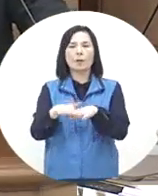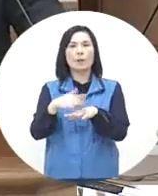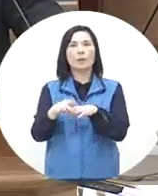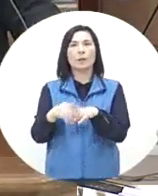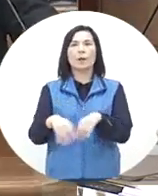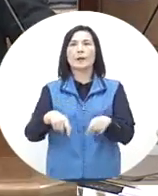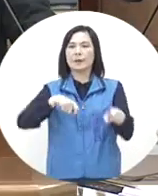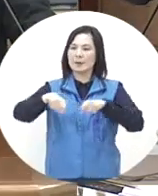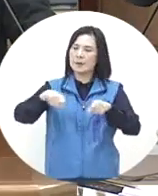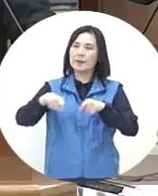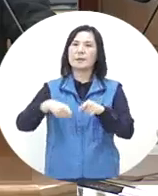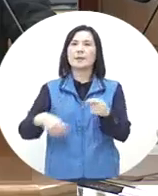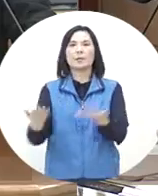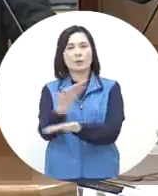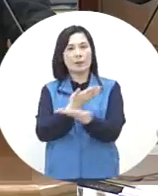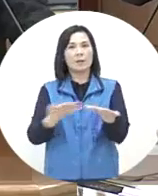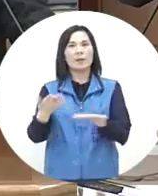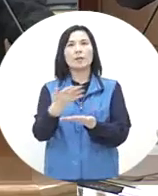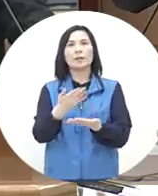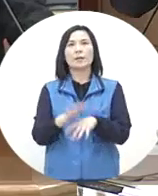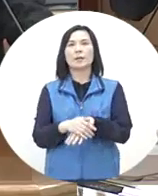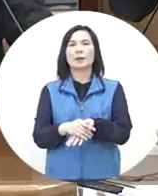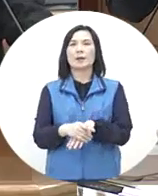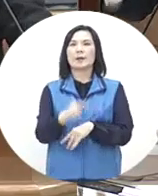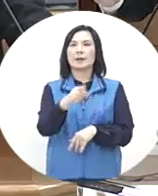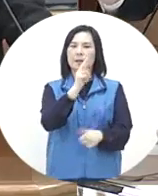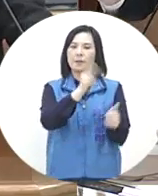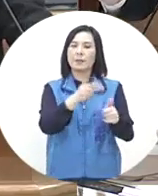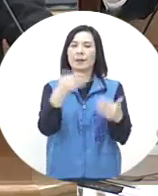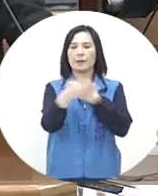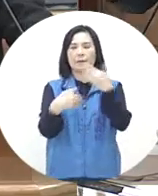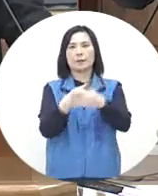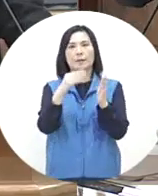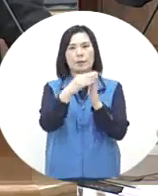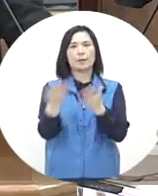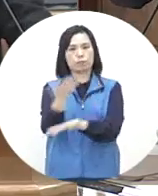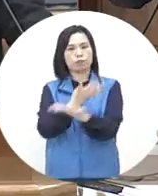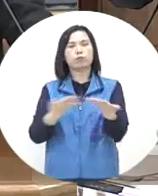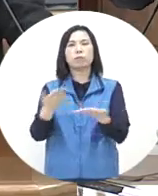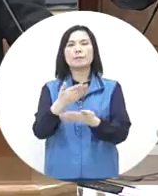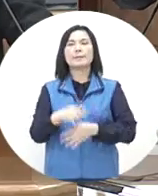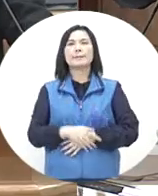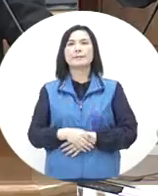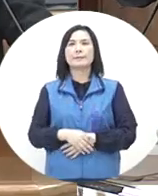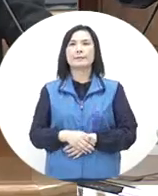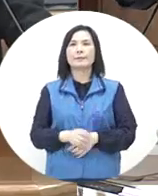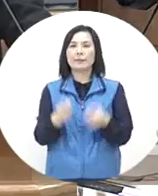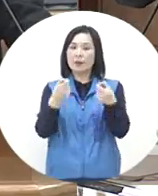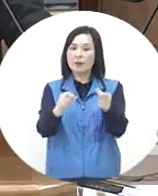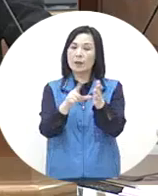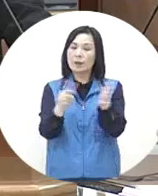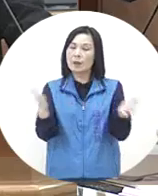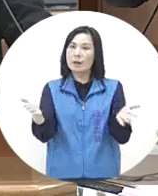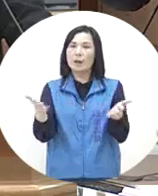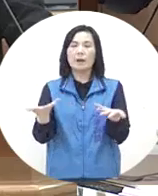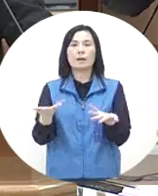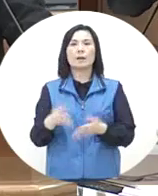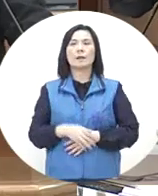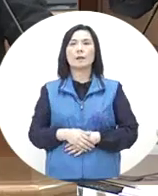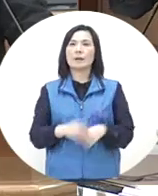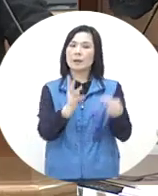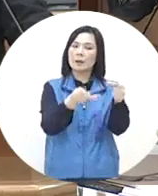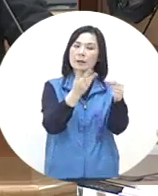协调也好。 好，那各个高层多沟通。 那短期内的呢？好，刚刚 短期内的 局长说的， 我们已经 有